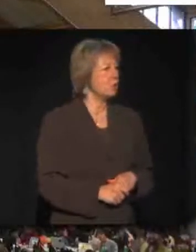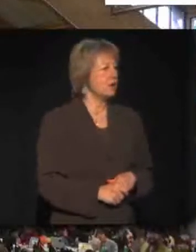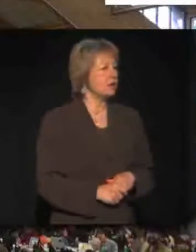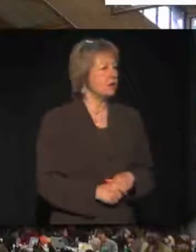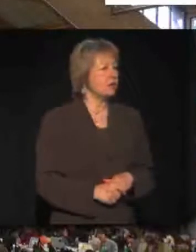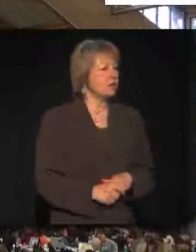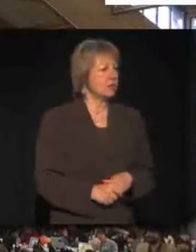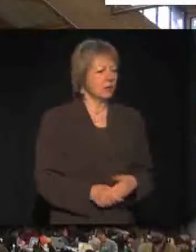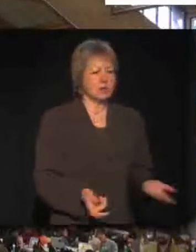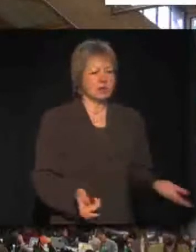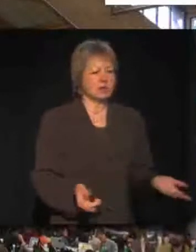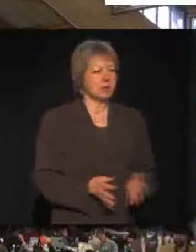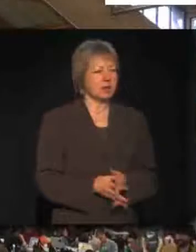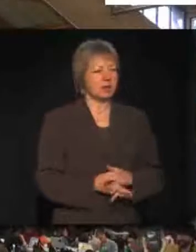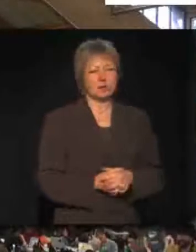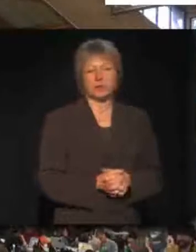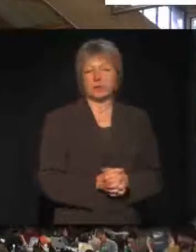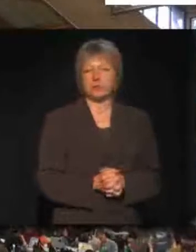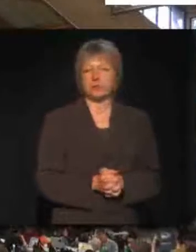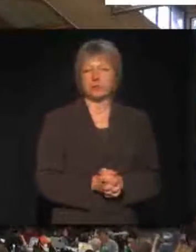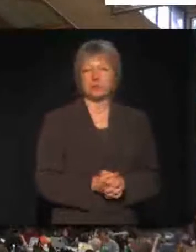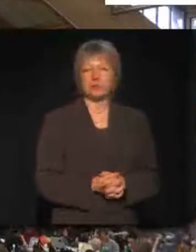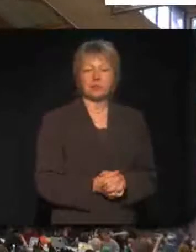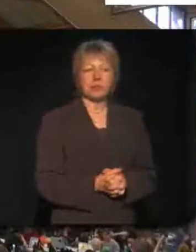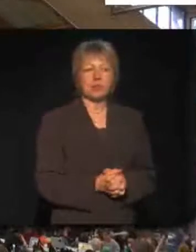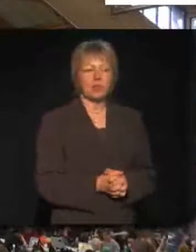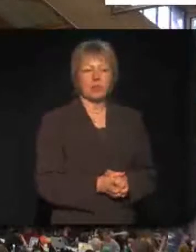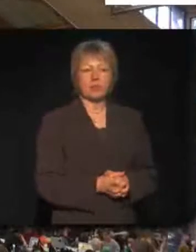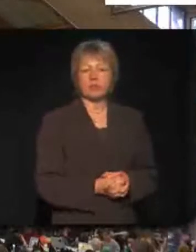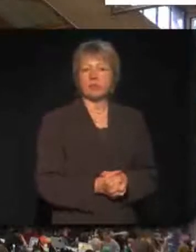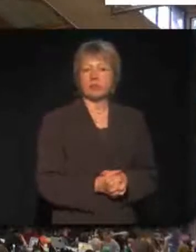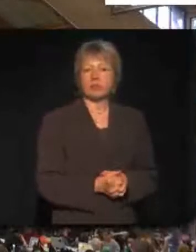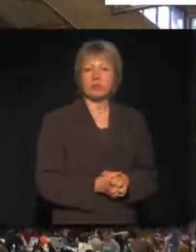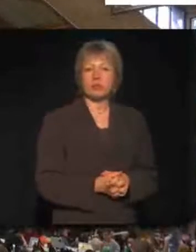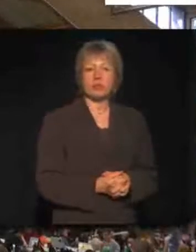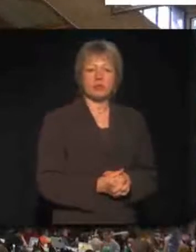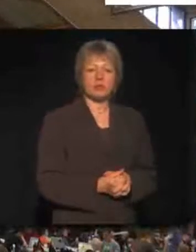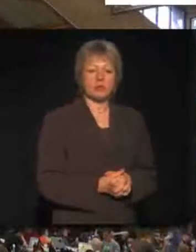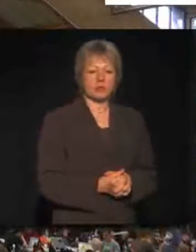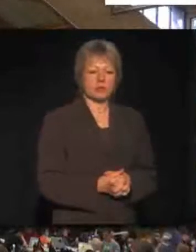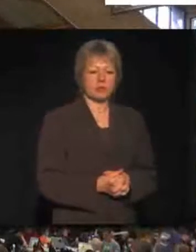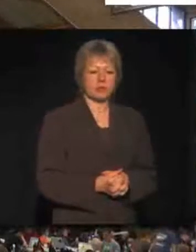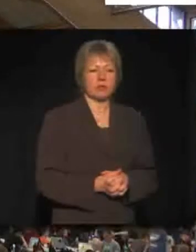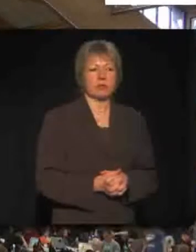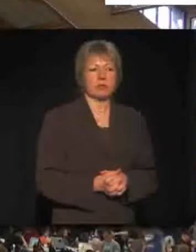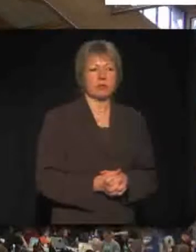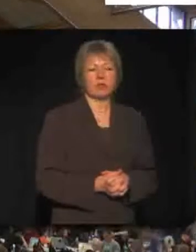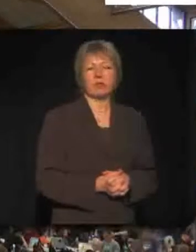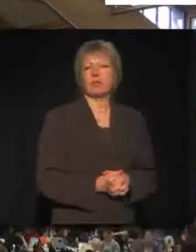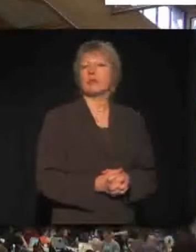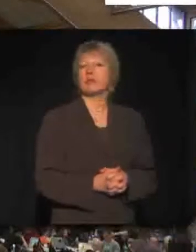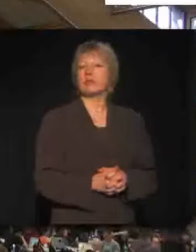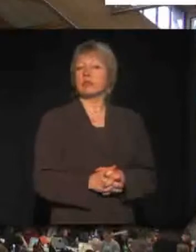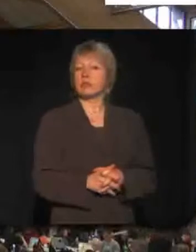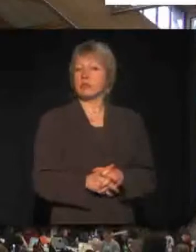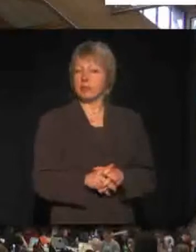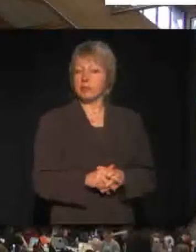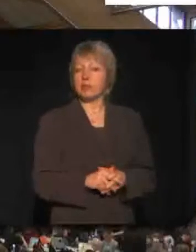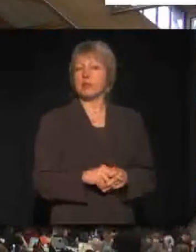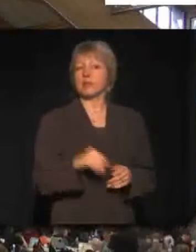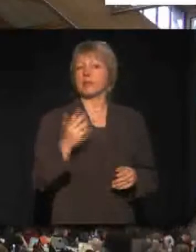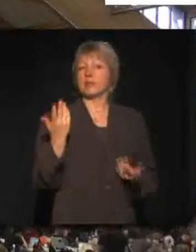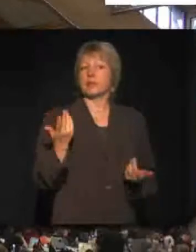so ich habe ein paar Ohrringe an euch das Treffen der Leute die ein neues Liquid im